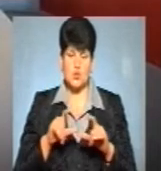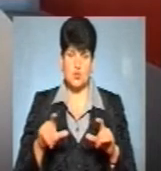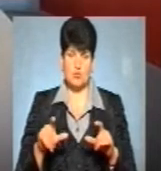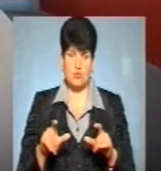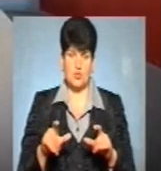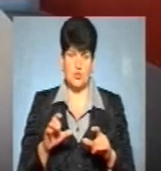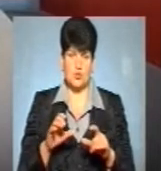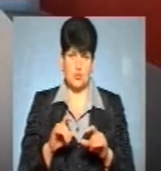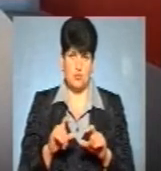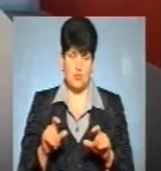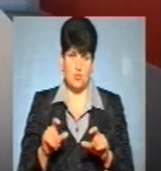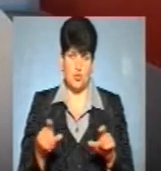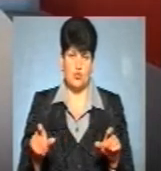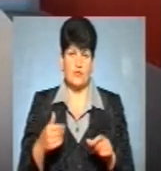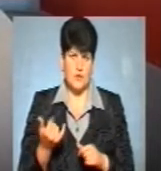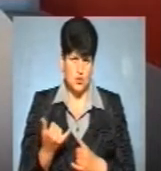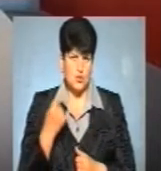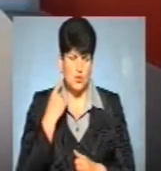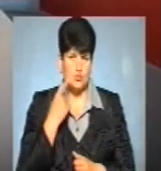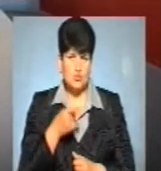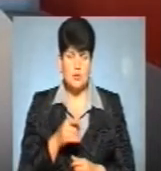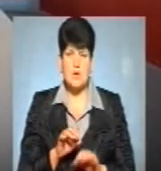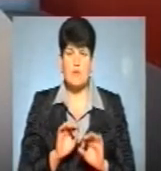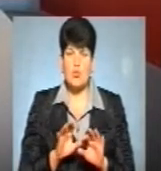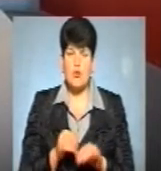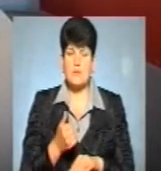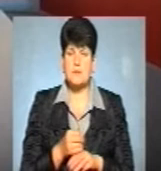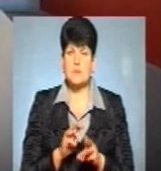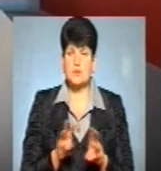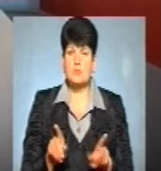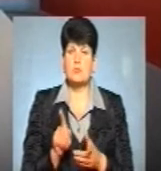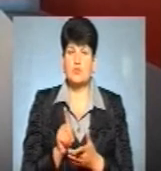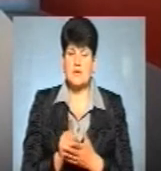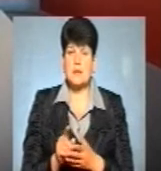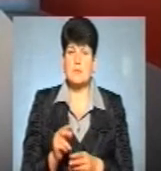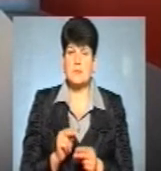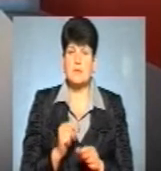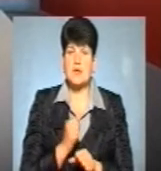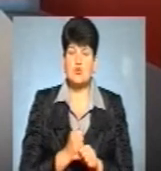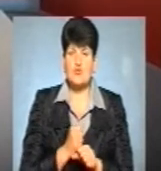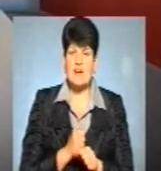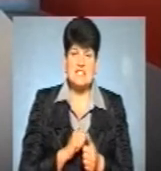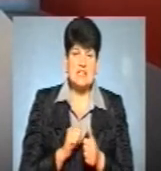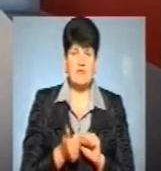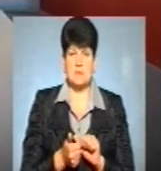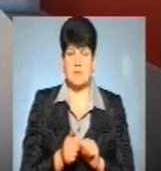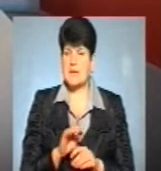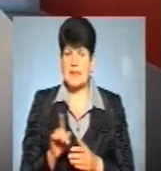ви сьогодні чули у промові прем'єра, що ми повинні працювати на випередження. Ми не повинні